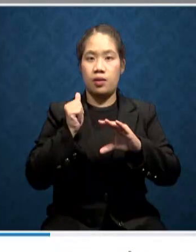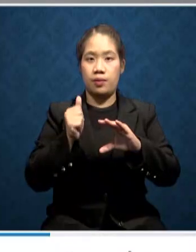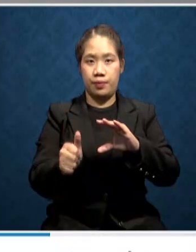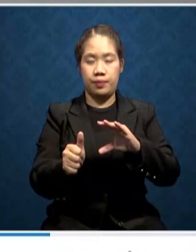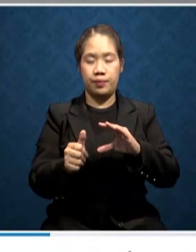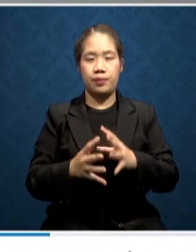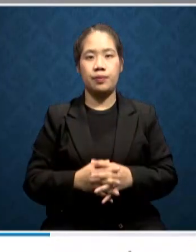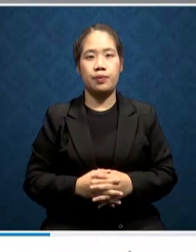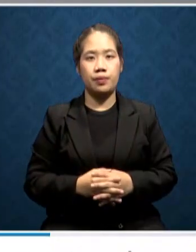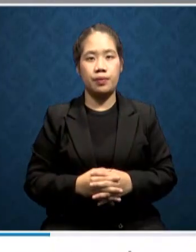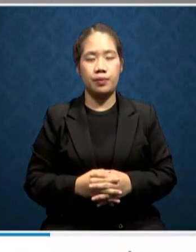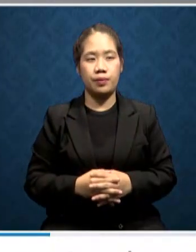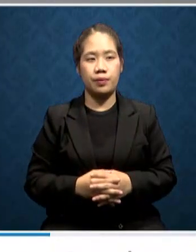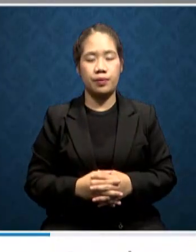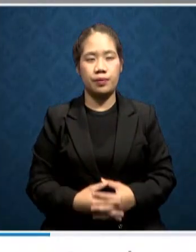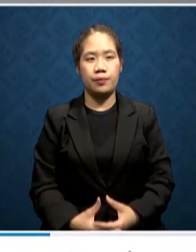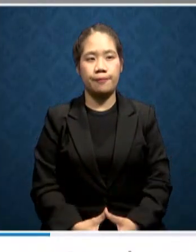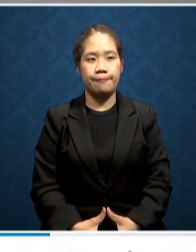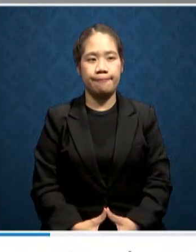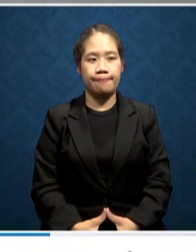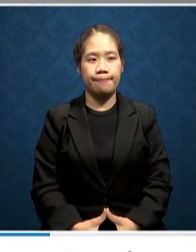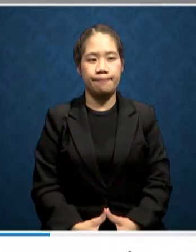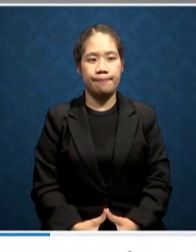นในช่องเสียบบัตรแล้วกดที่ปุ่มแสดงตนครับ